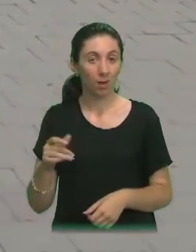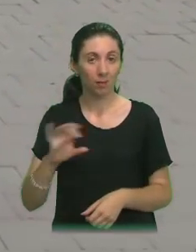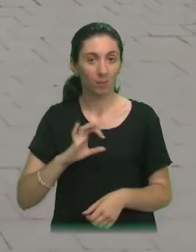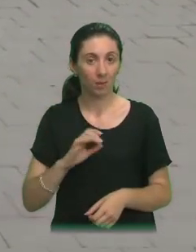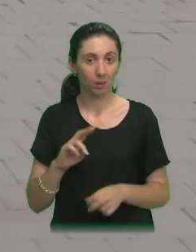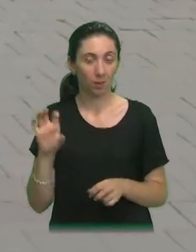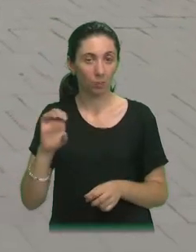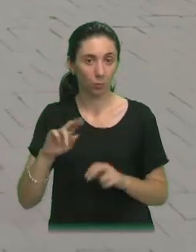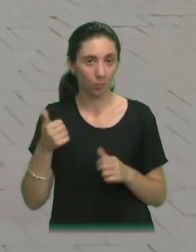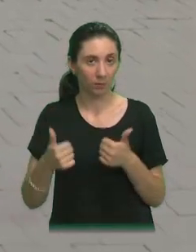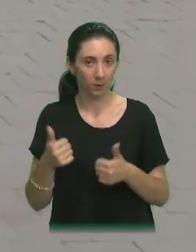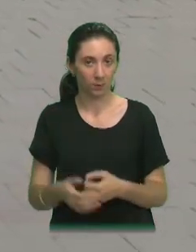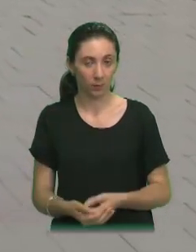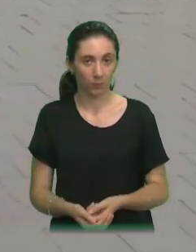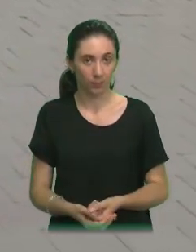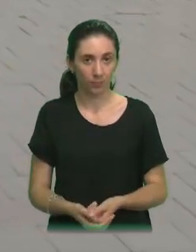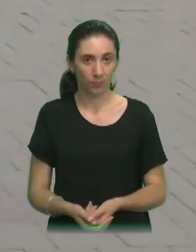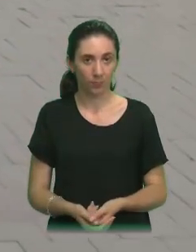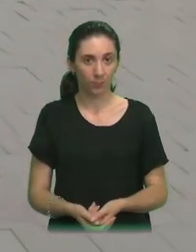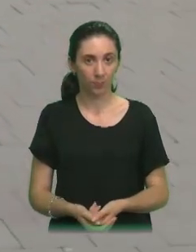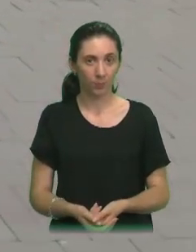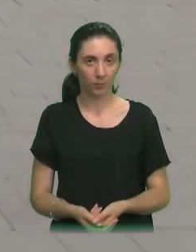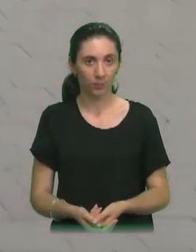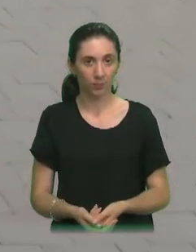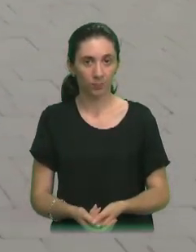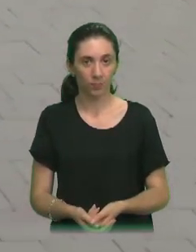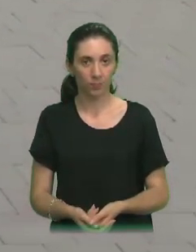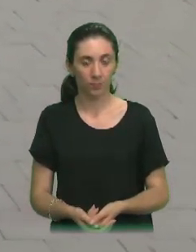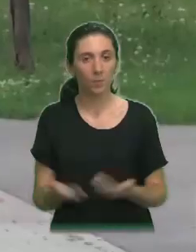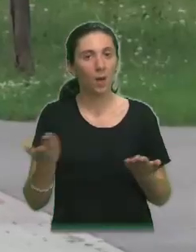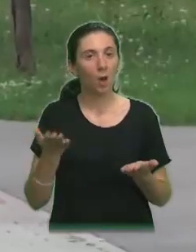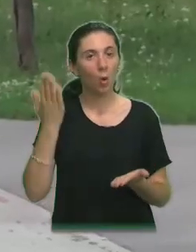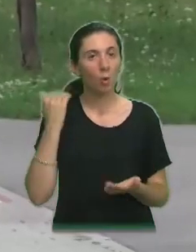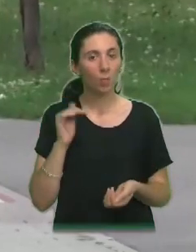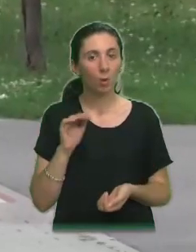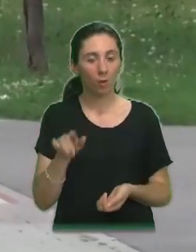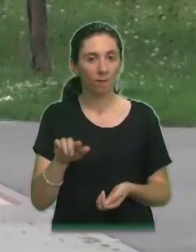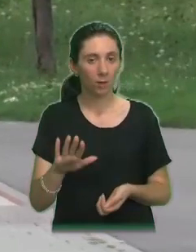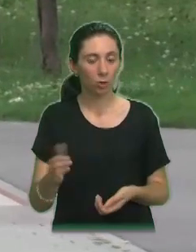prednost, mislim da nisam nagluha, ne bi nikad osvojila 4 zlatne medalje na Europskom prvenstvu.